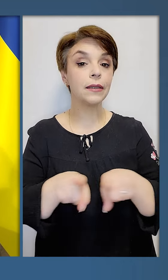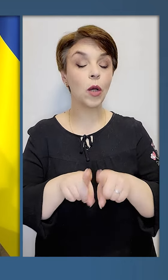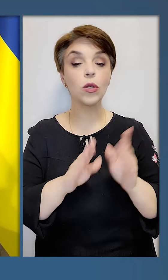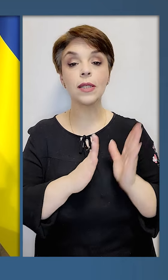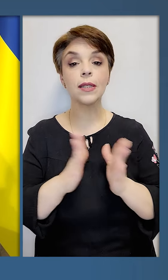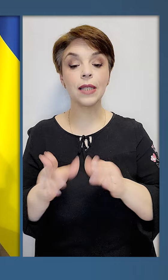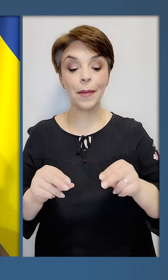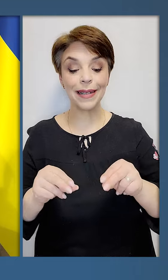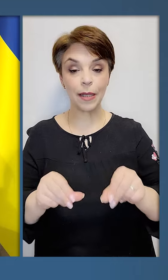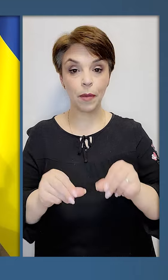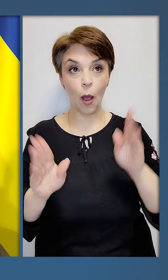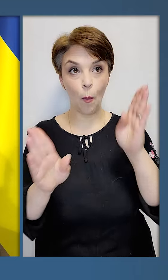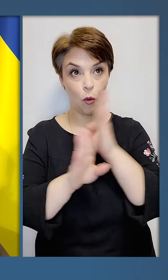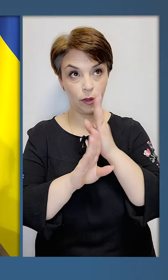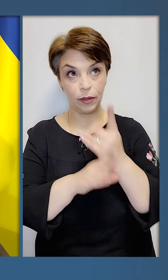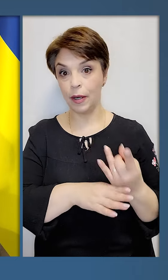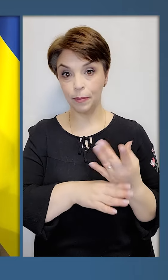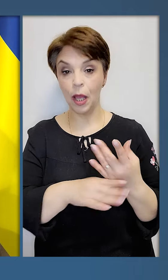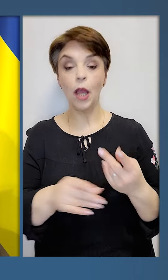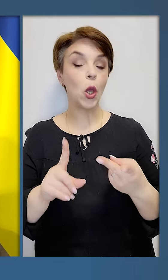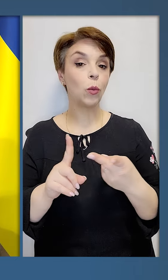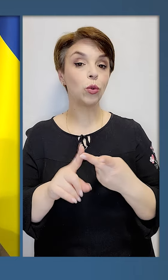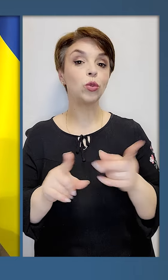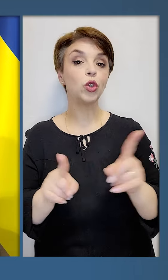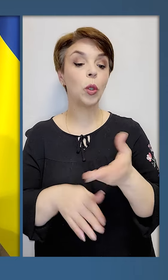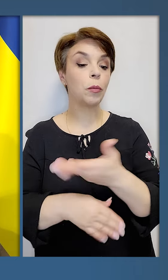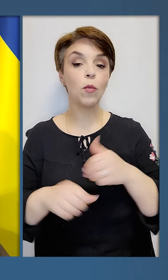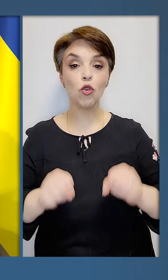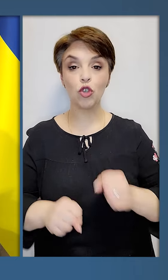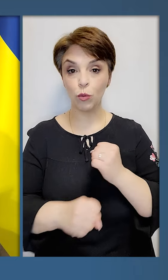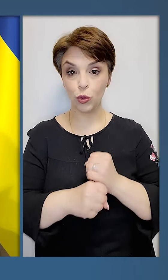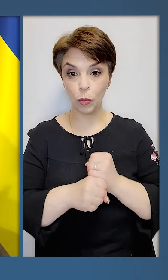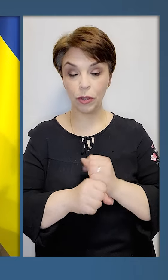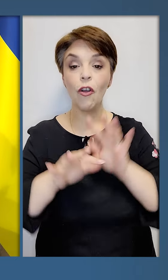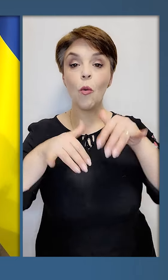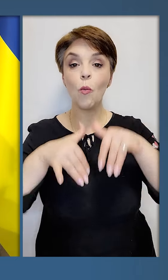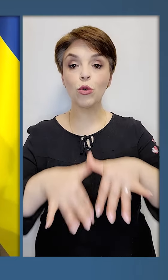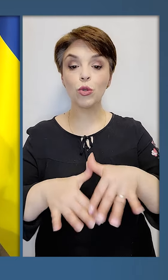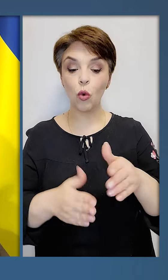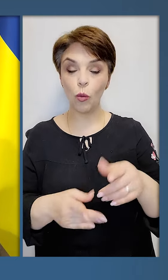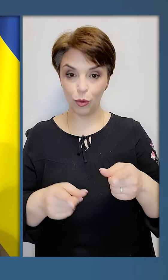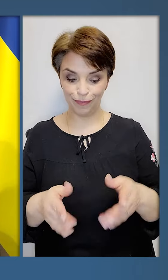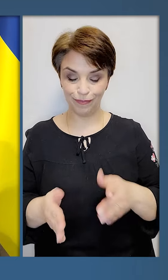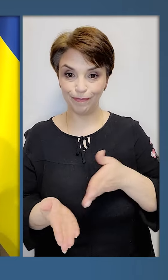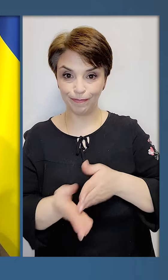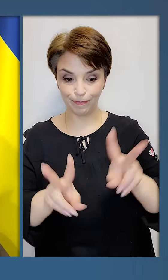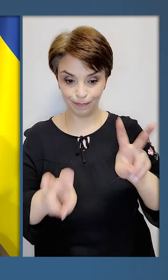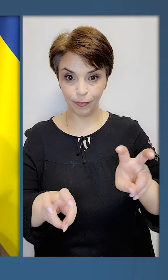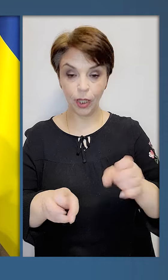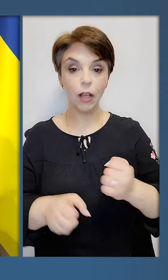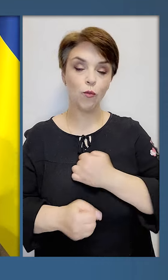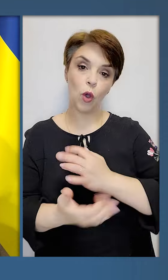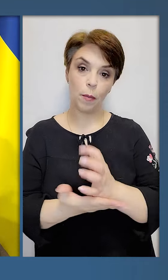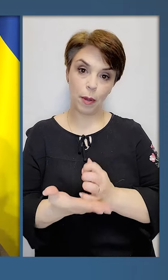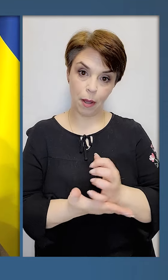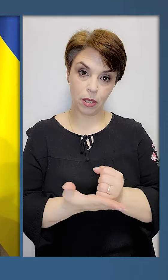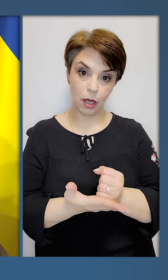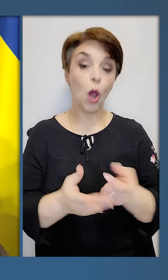але також системи земля-повітря. І, по-друге, те, що ми можемо зробити в морському вимірі і в